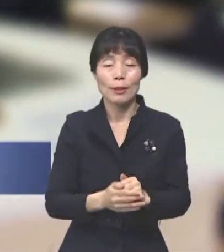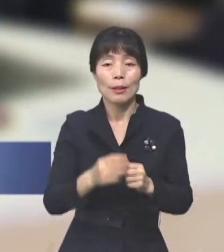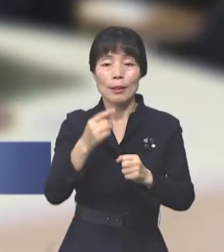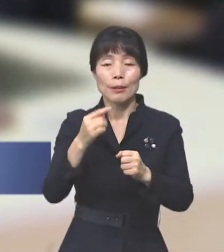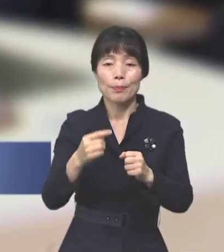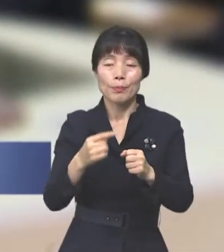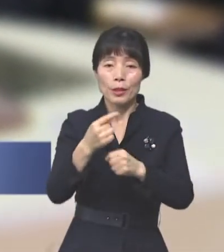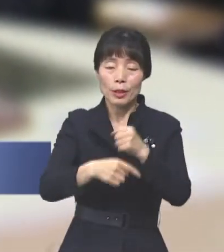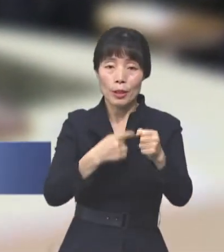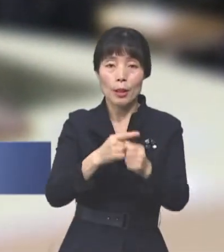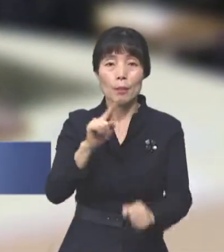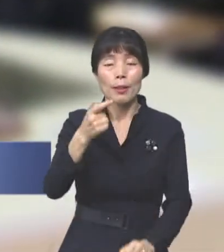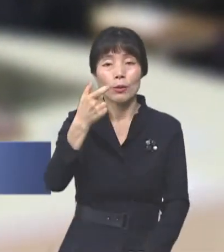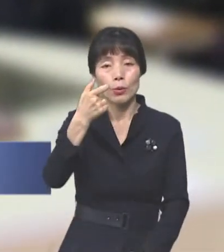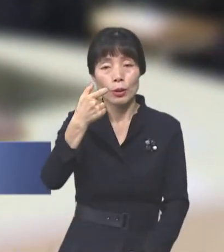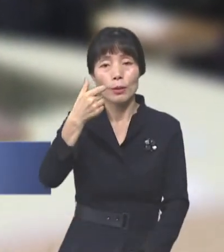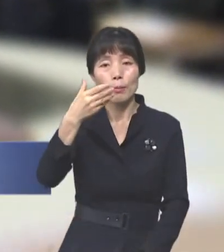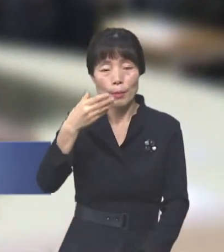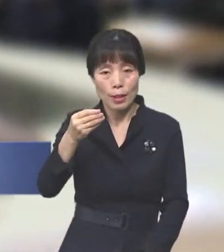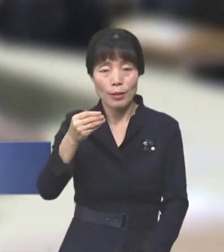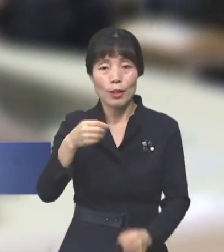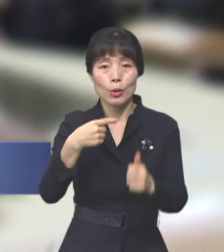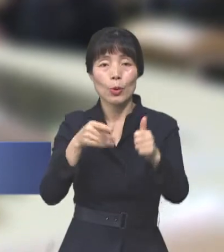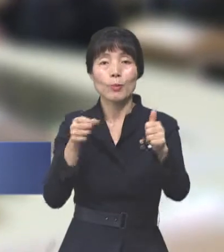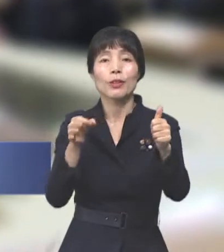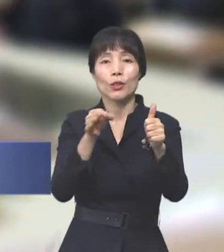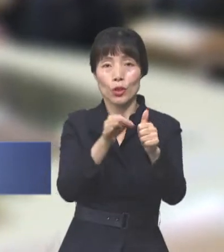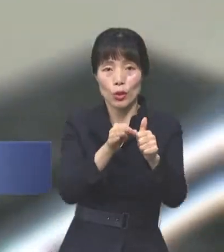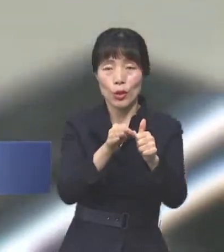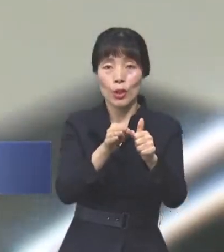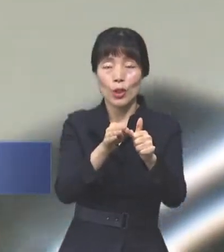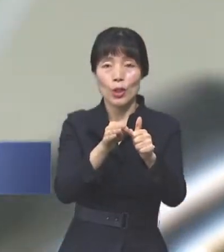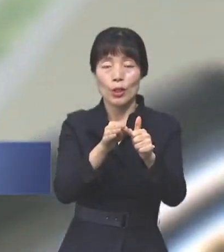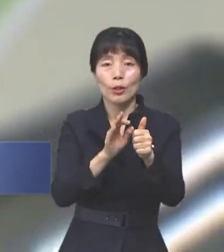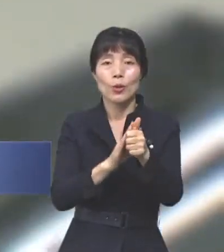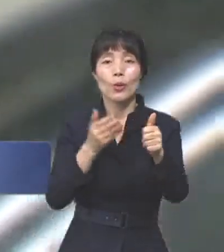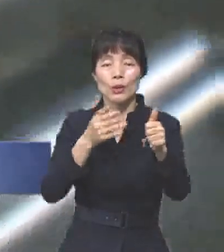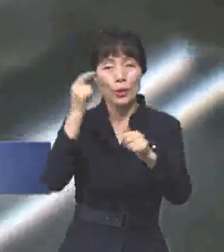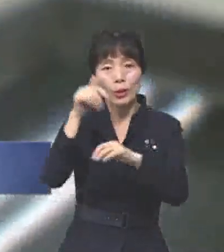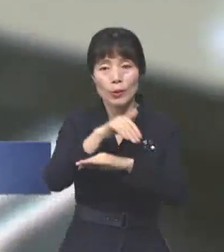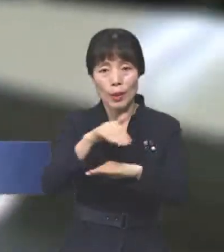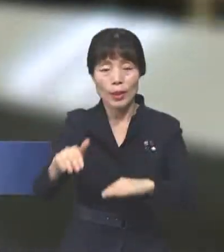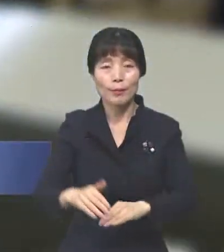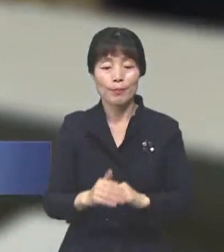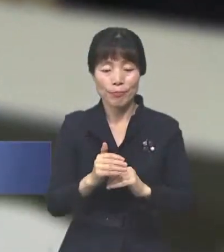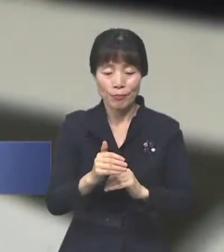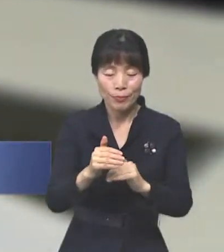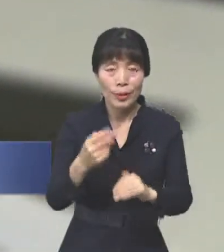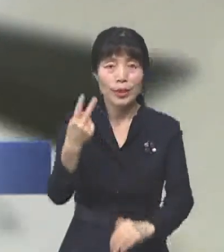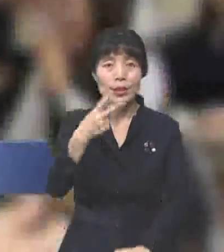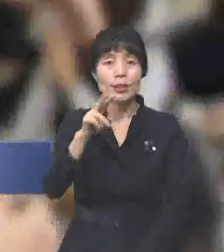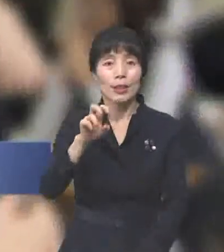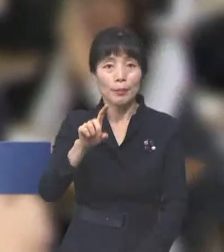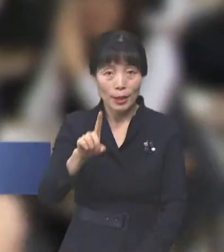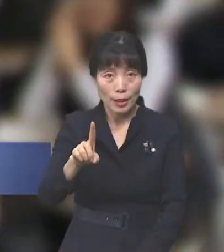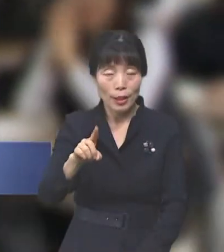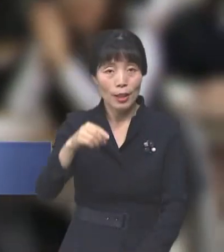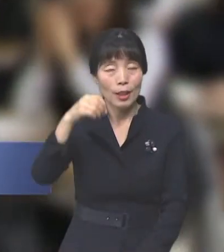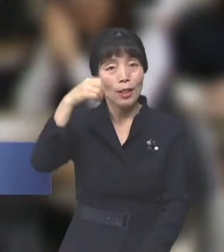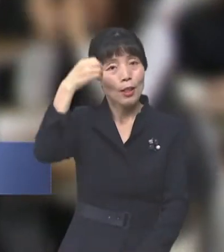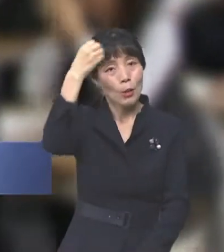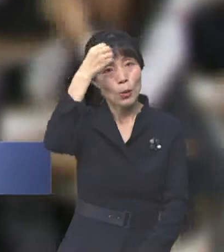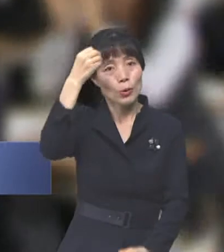원의 교육비를 지원해서 학생의 교육 기본권 실현에 기여할 계획이고요. 단계적으로는 2021년엔 고교